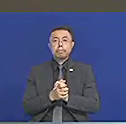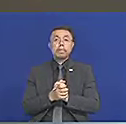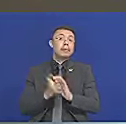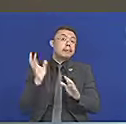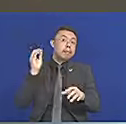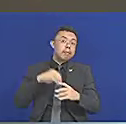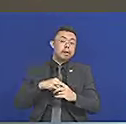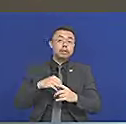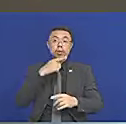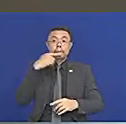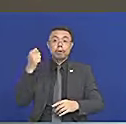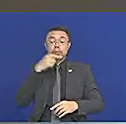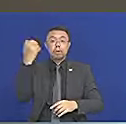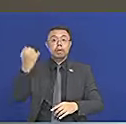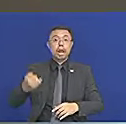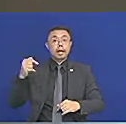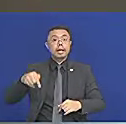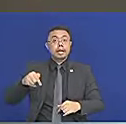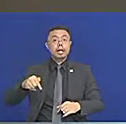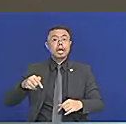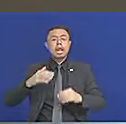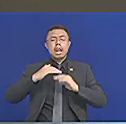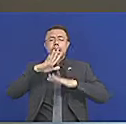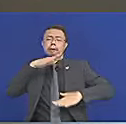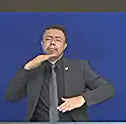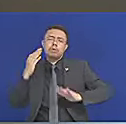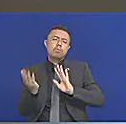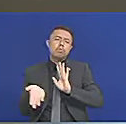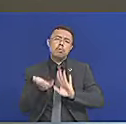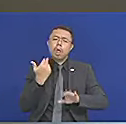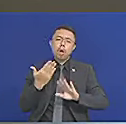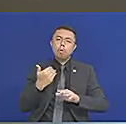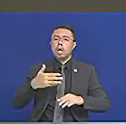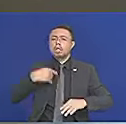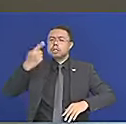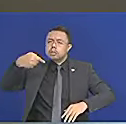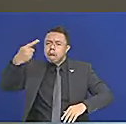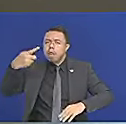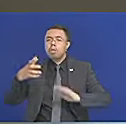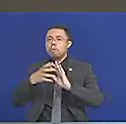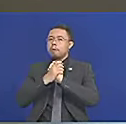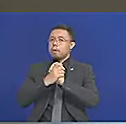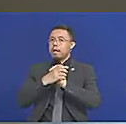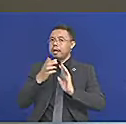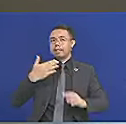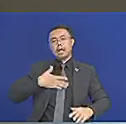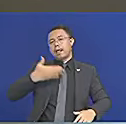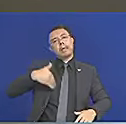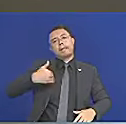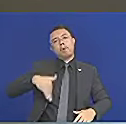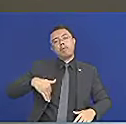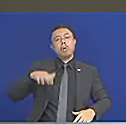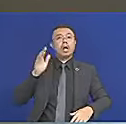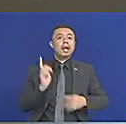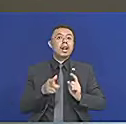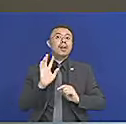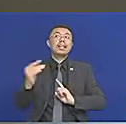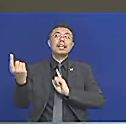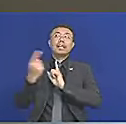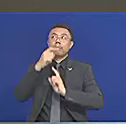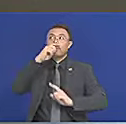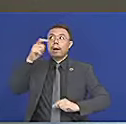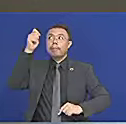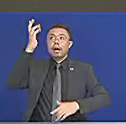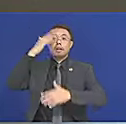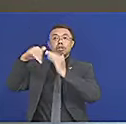Apalagi minggu-minggu belakangan ini lebih sering. Tidak mau, saya tidak ingin nanti kalau ketemu Bapak